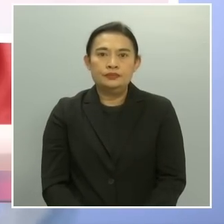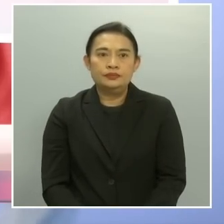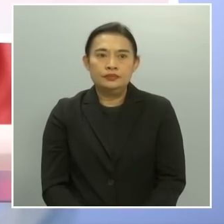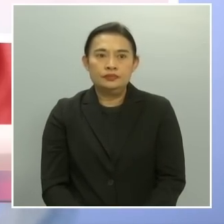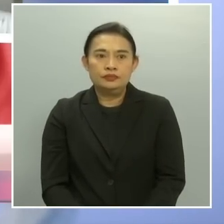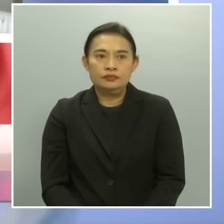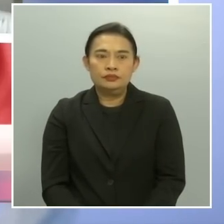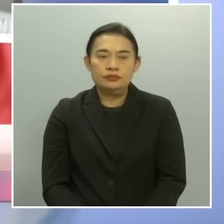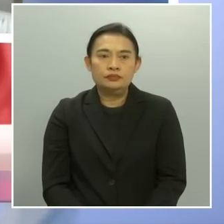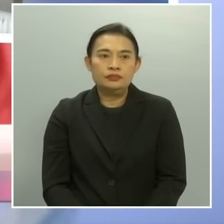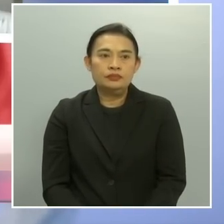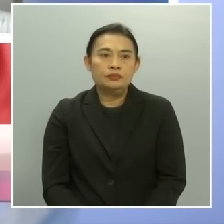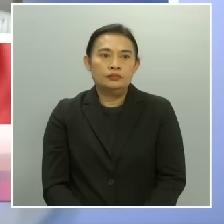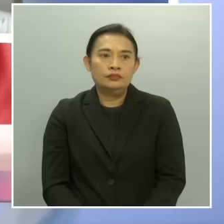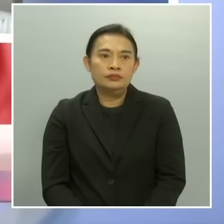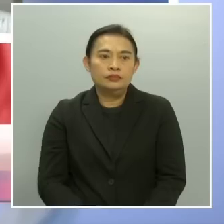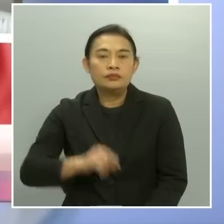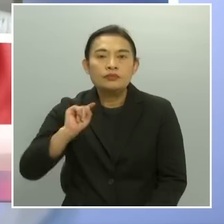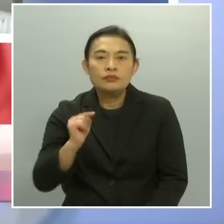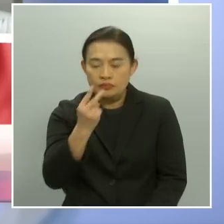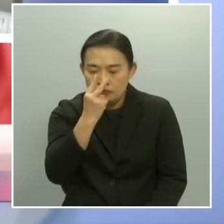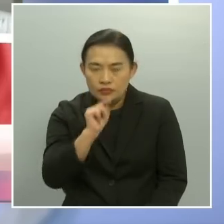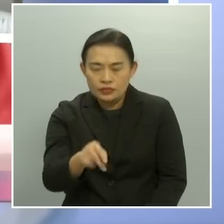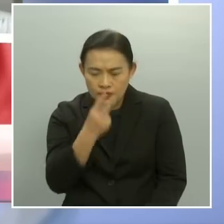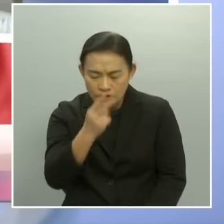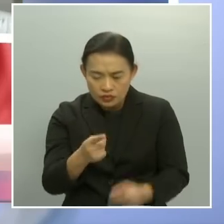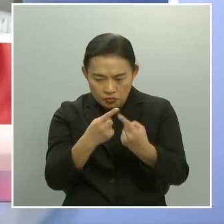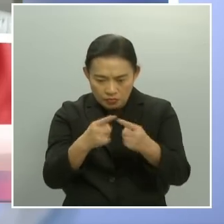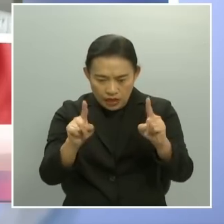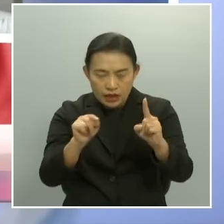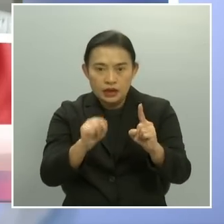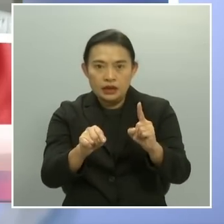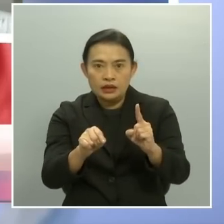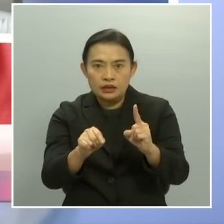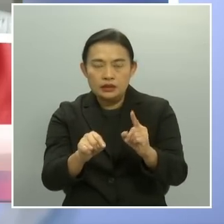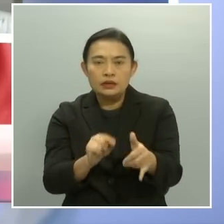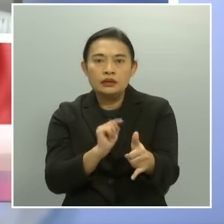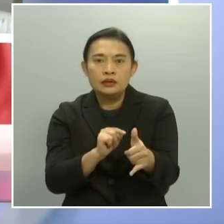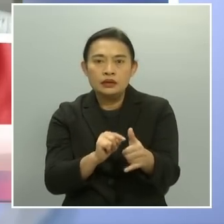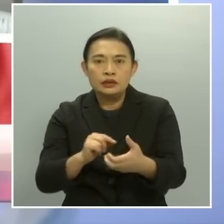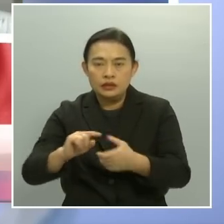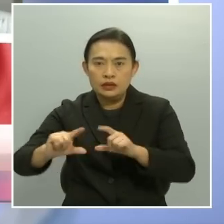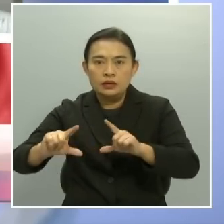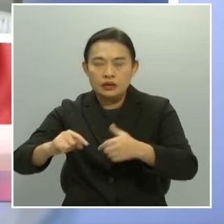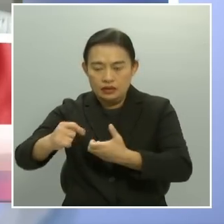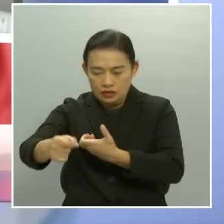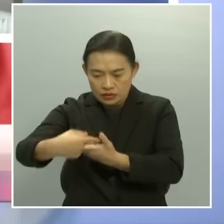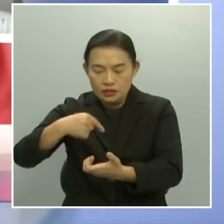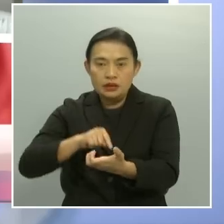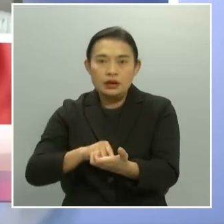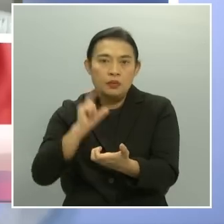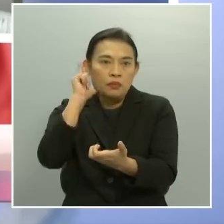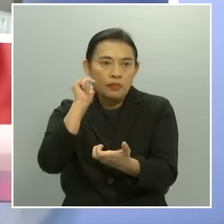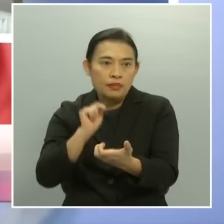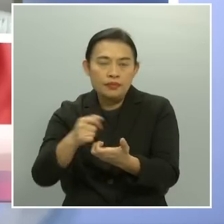คือตอนแรกนะคะที่แม่เห็นความผิดปกตินี่ก็คือเขาส่งข้อความมาหาแม่ว่าไอรัก